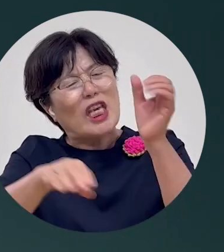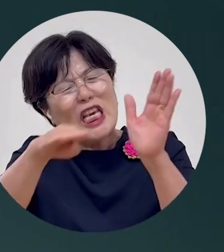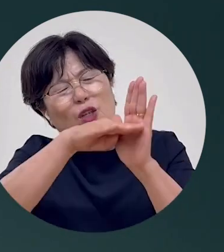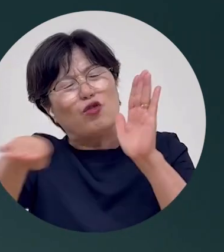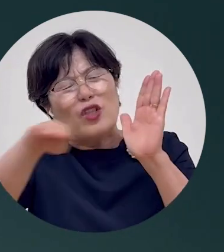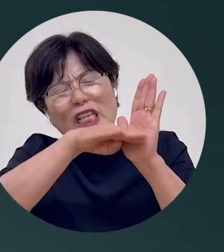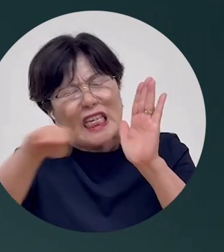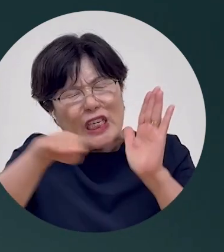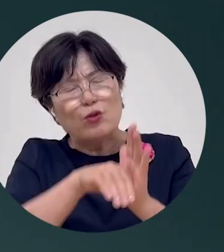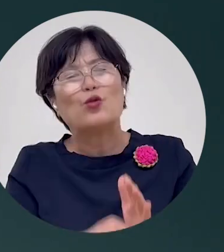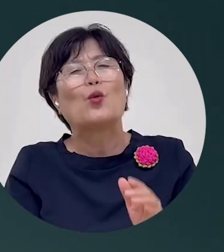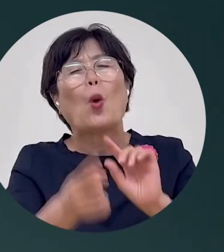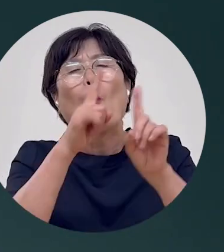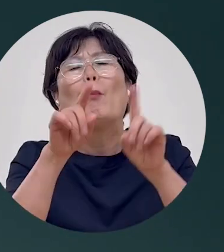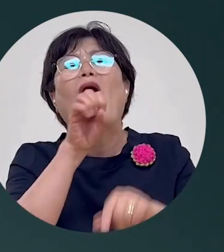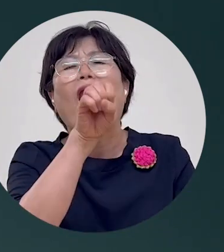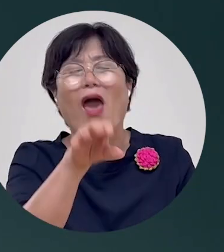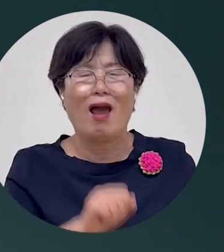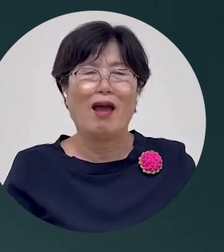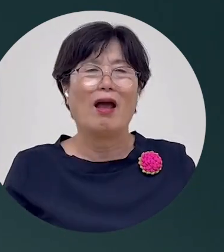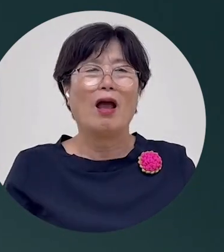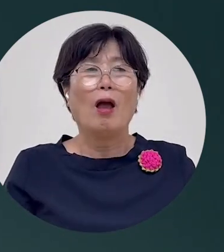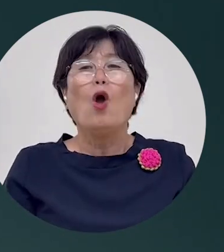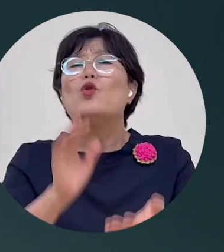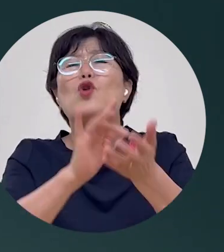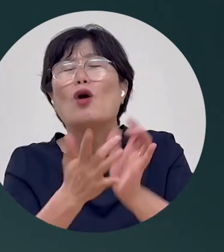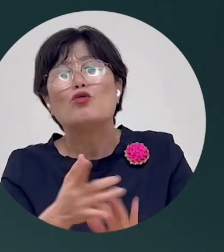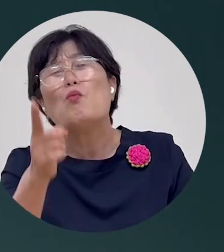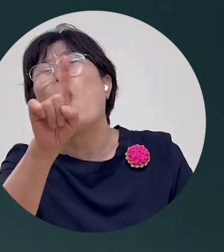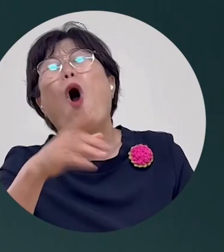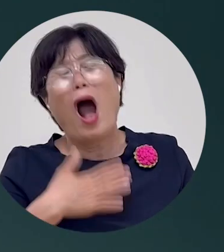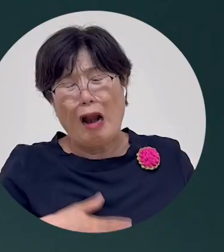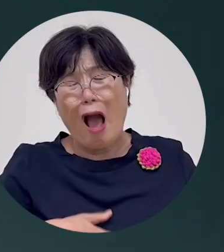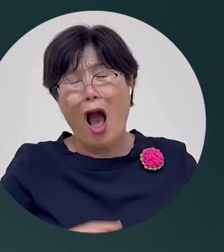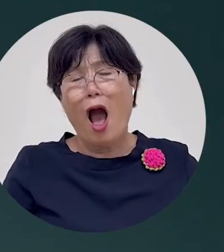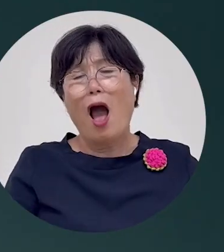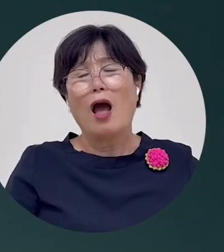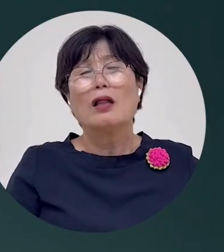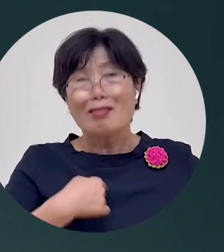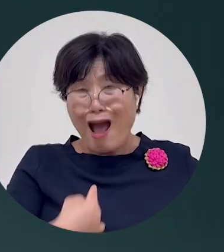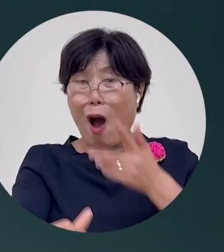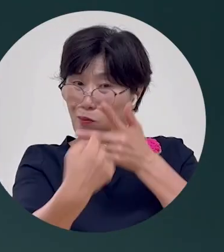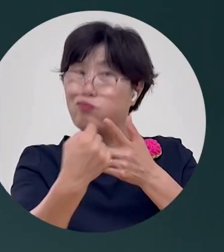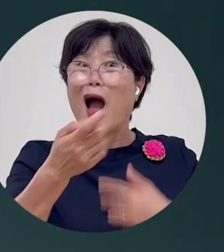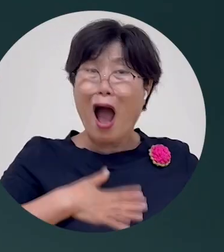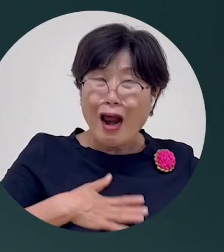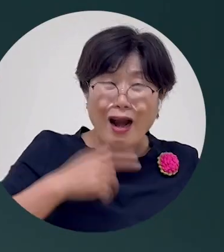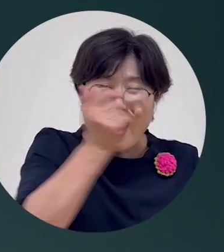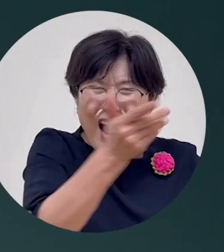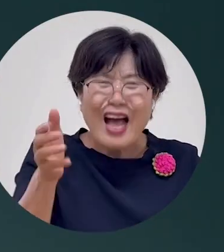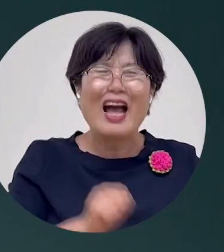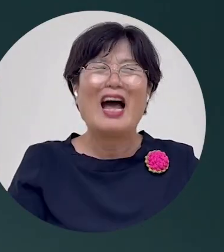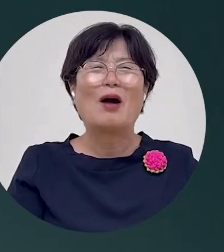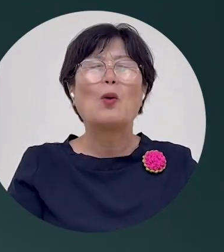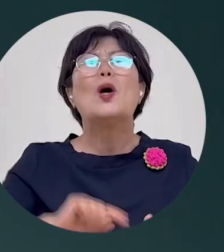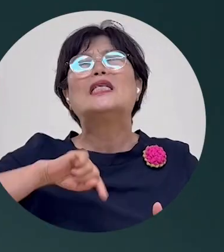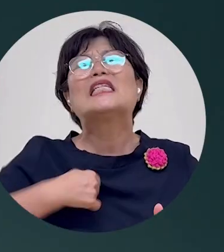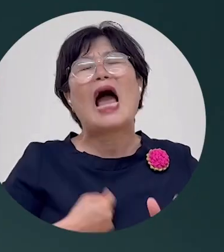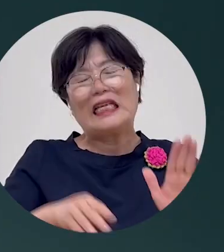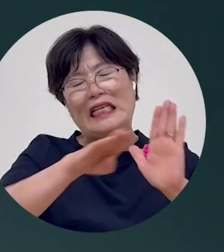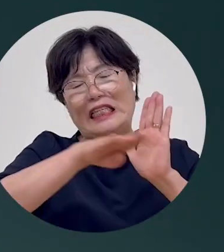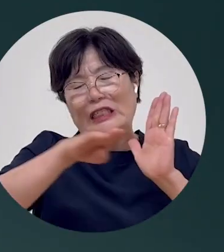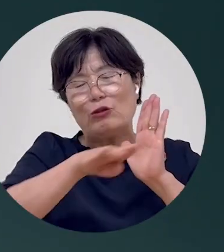예수님 보고 내가 뭘 알아 하는 식으로 예수님을 무시했습니다.